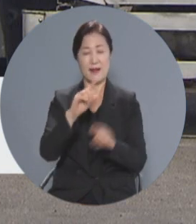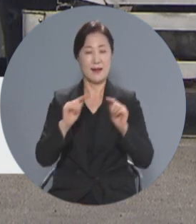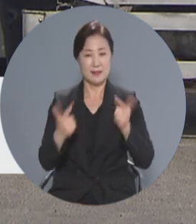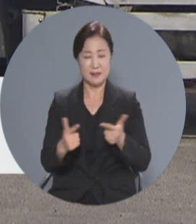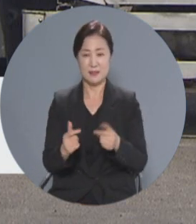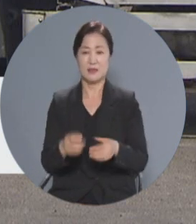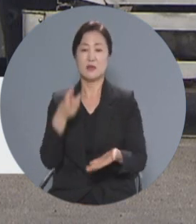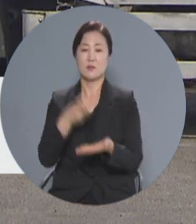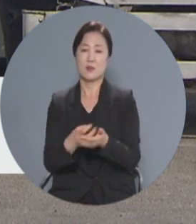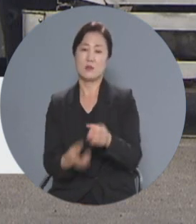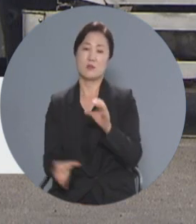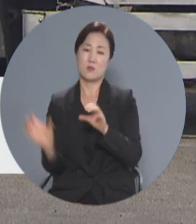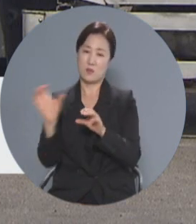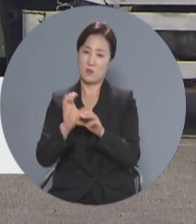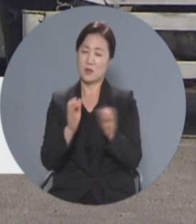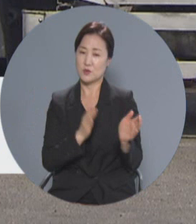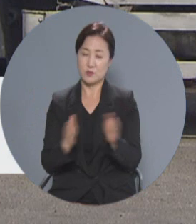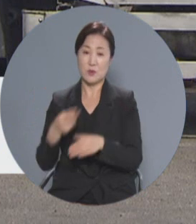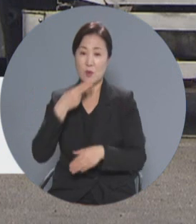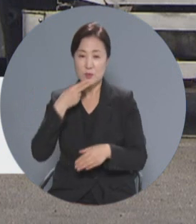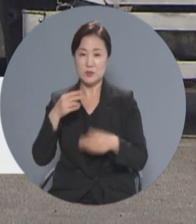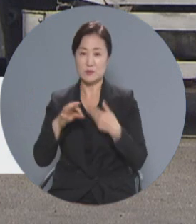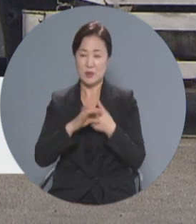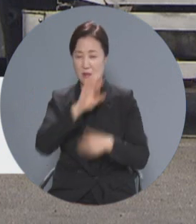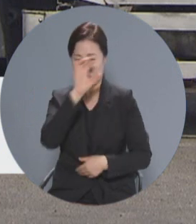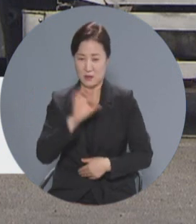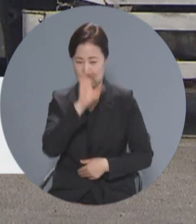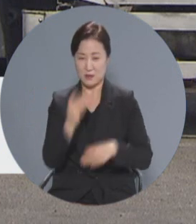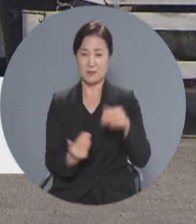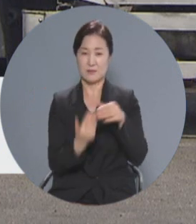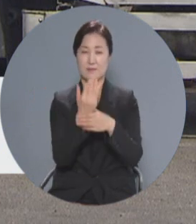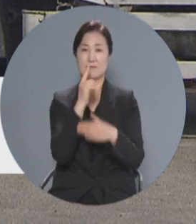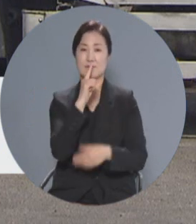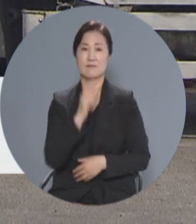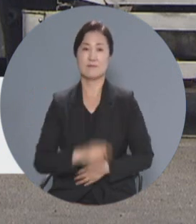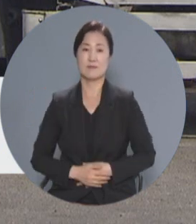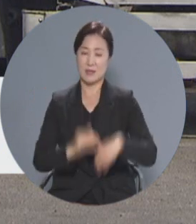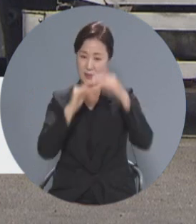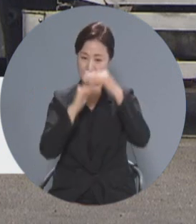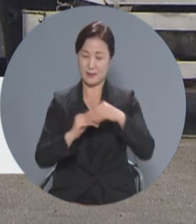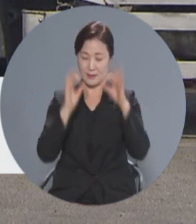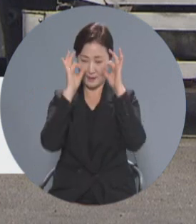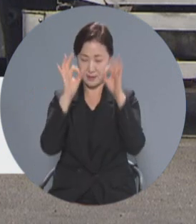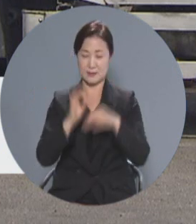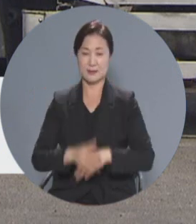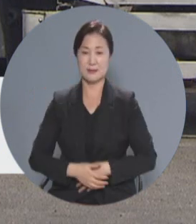되지 않는 한 비슷한 사고가 반복될 거라는 지적이 나오고 있습니다. 조희원 기자입니다.